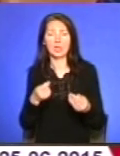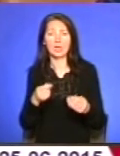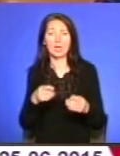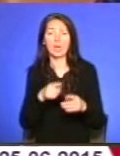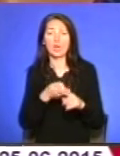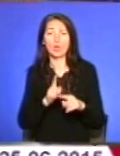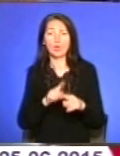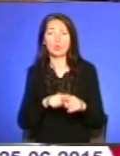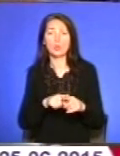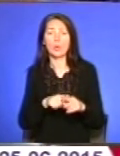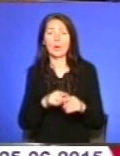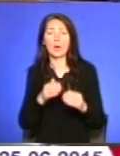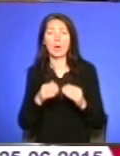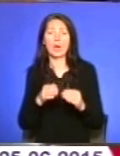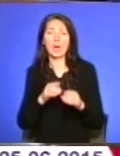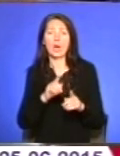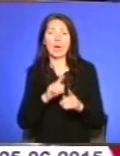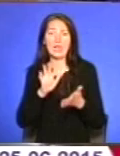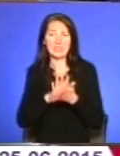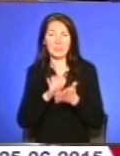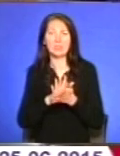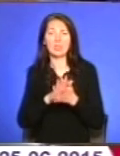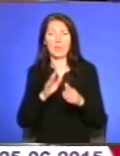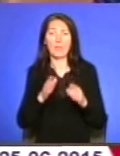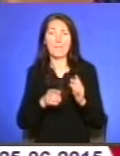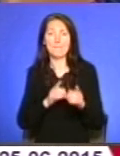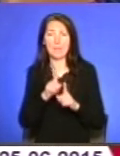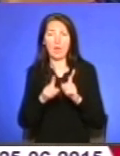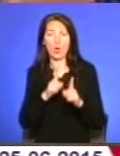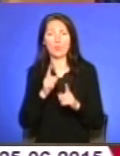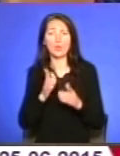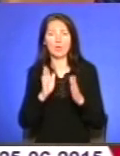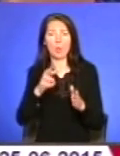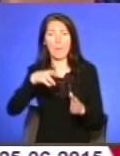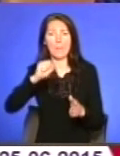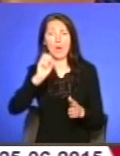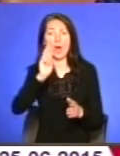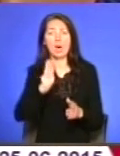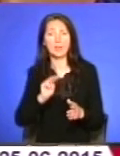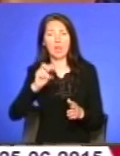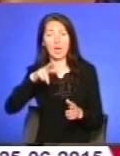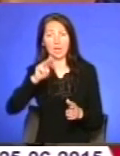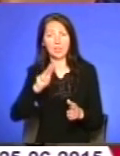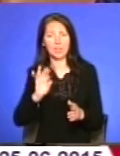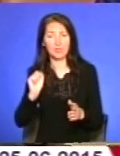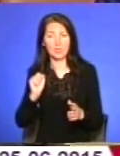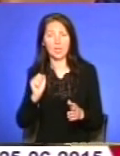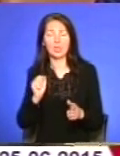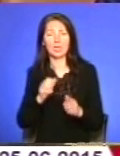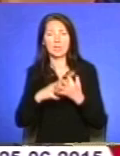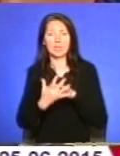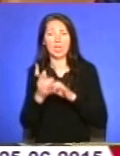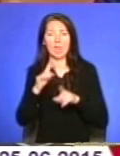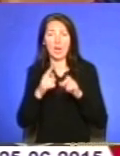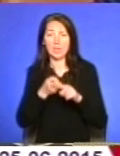лінію Малишевській сільській раді. Це дасть можливість створити певне підприємство